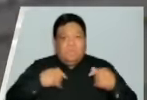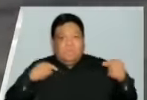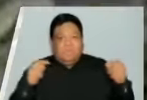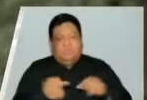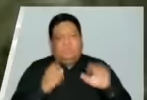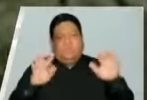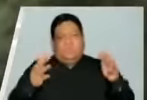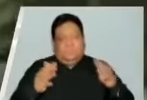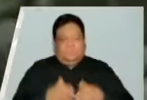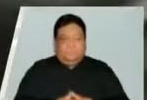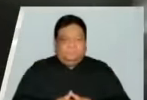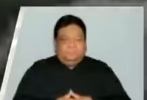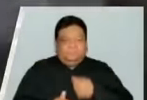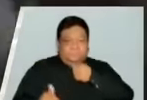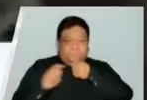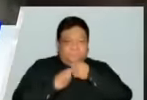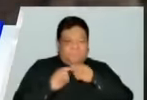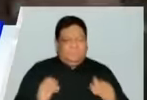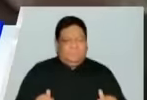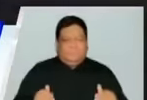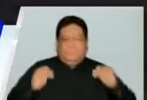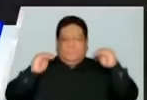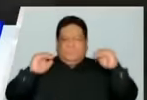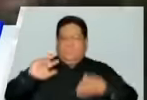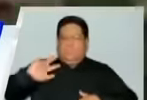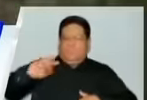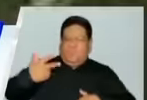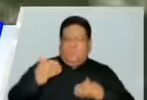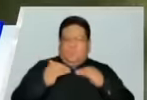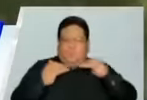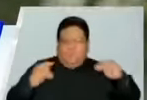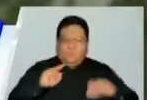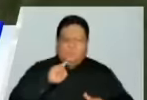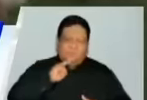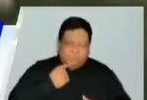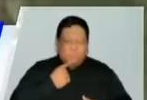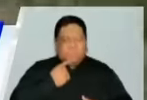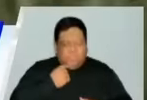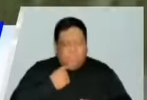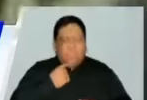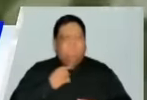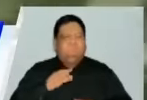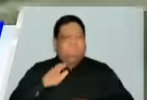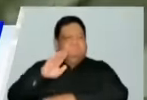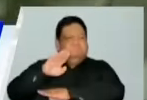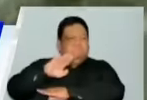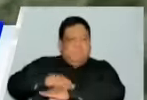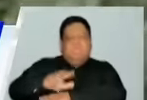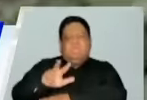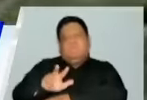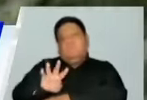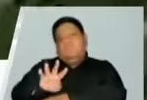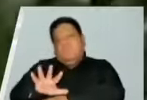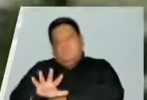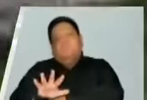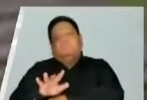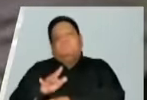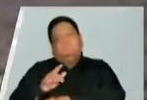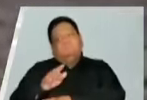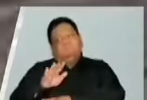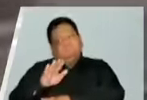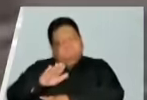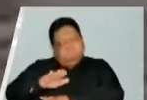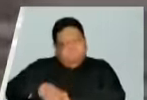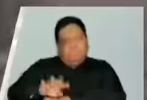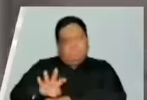alarma bago na-control ng mga bumbero ganap na 3:45 ng hapon. Alas 4:30 naman ito idineklarang fire out.